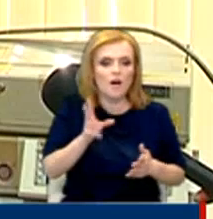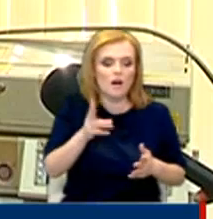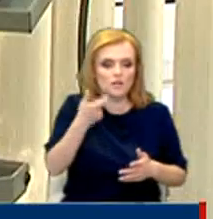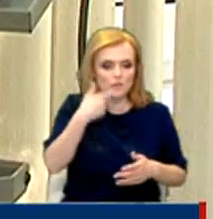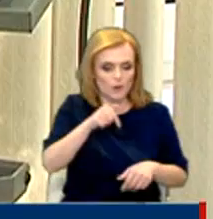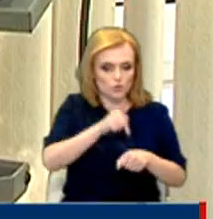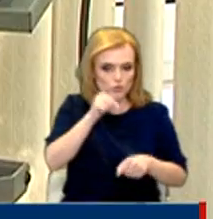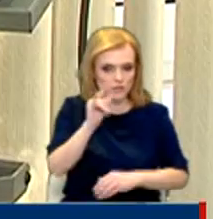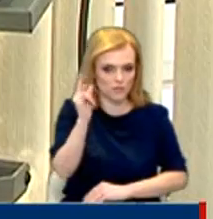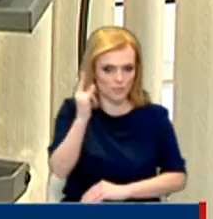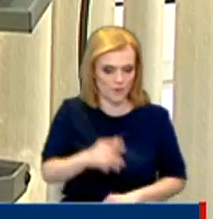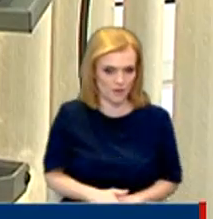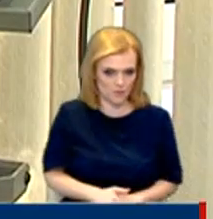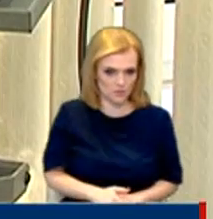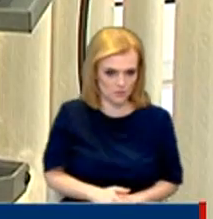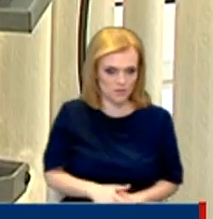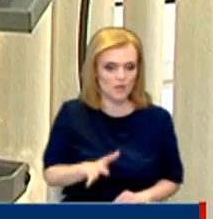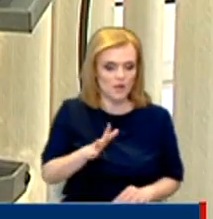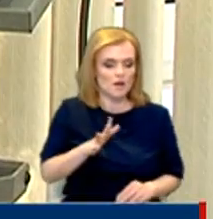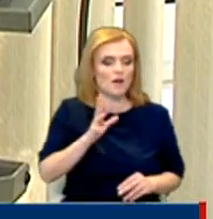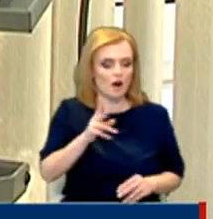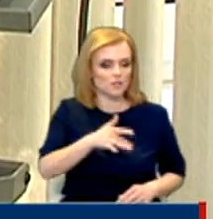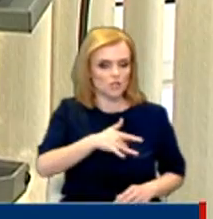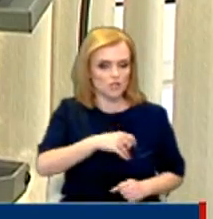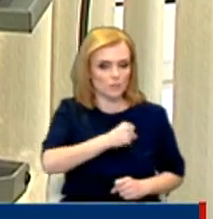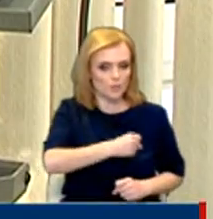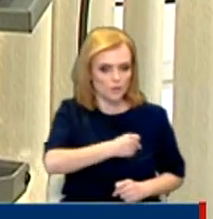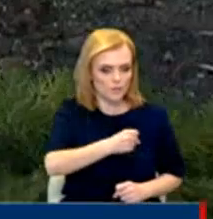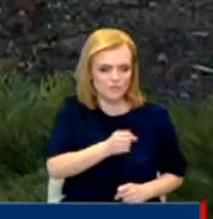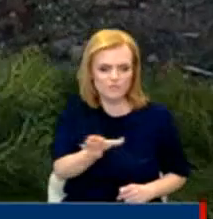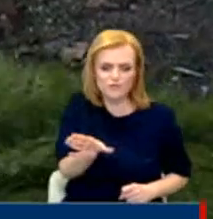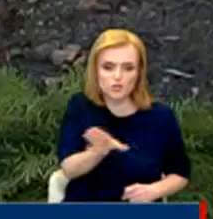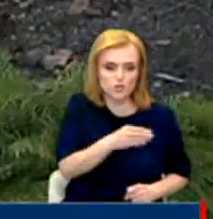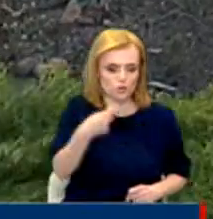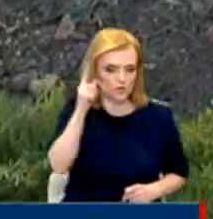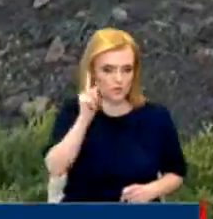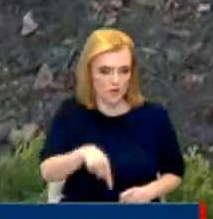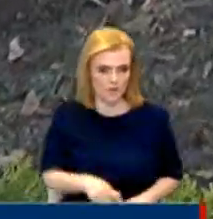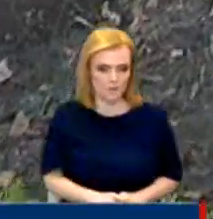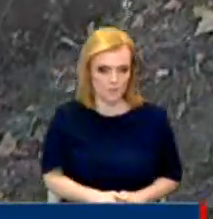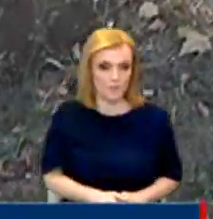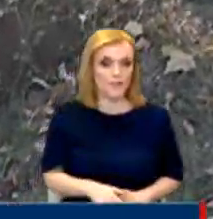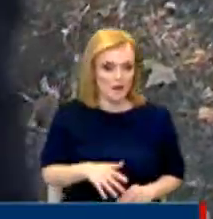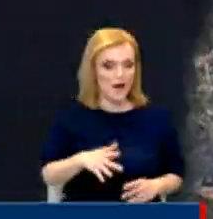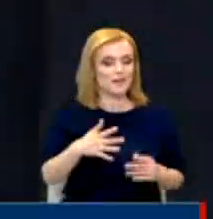a fătului. Pentru a crește numărul de cardiomonitoare, administrația Spitalului Municipal numărul 1 a lansat campania Aici se naște